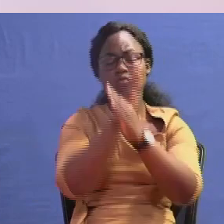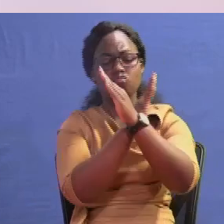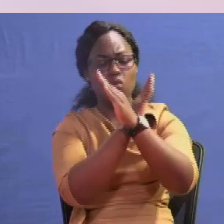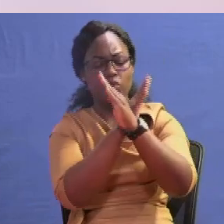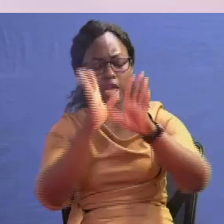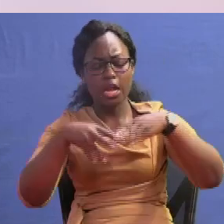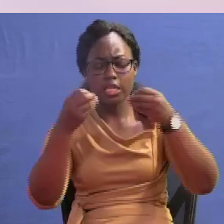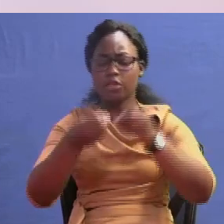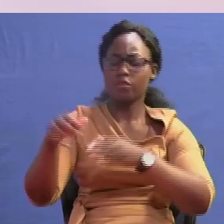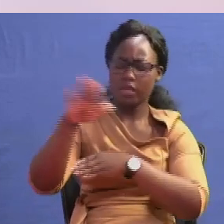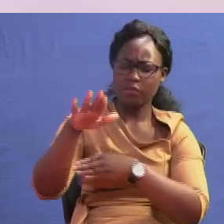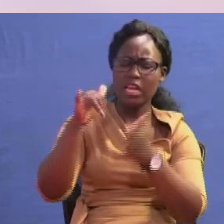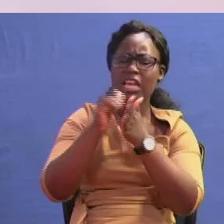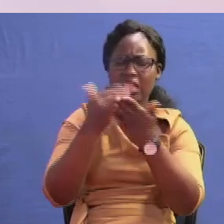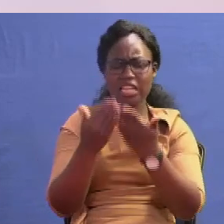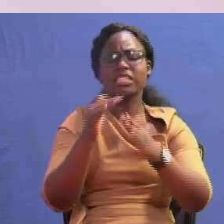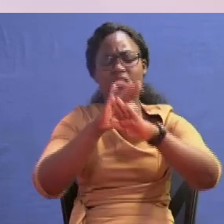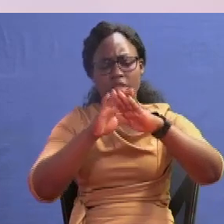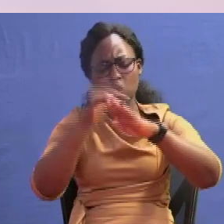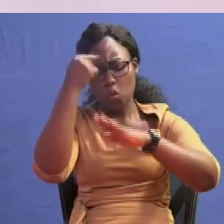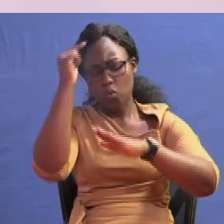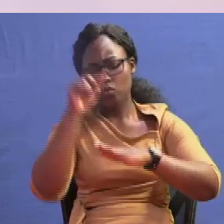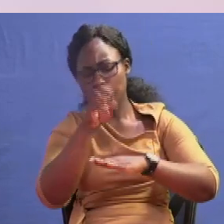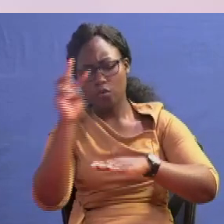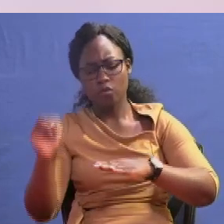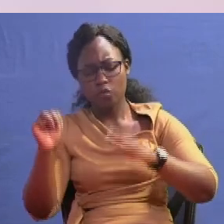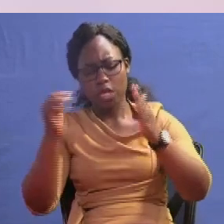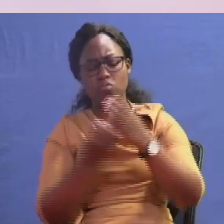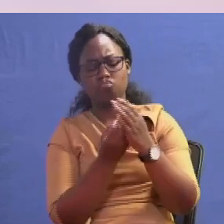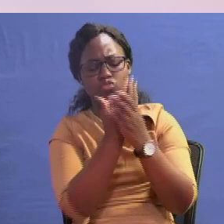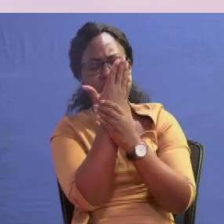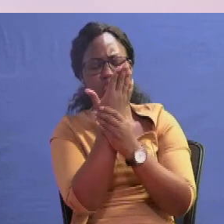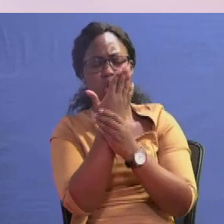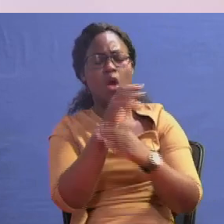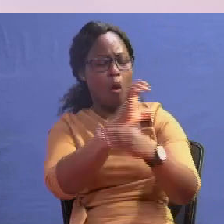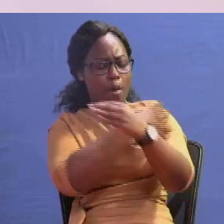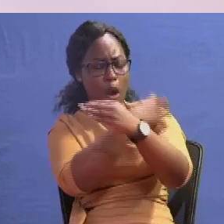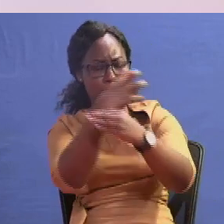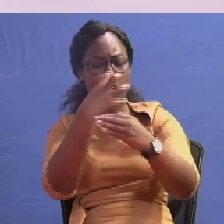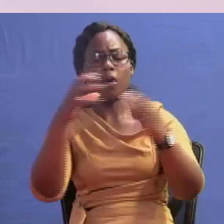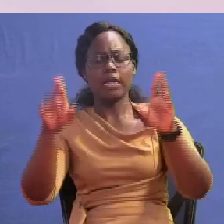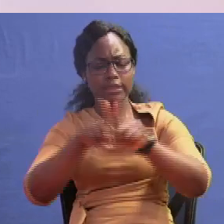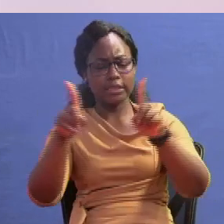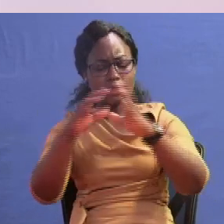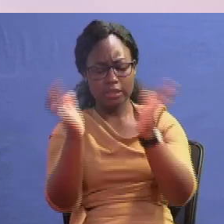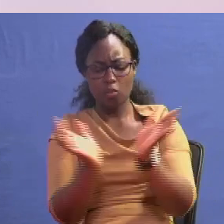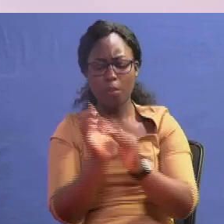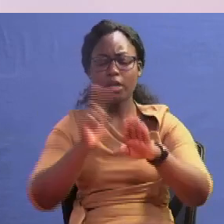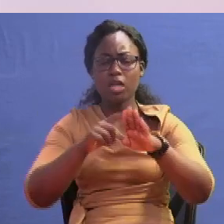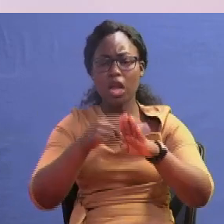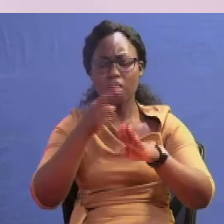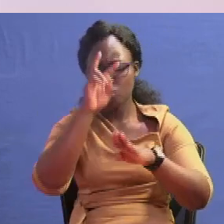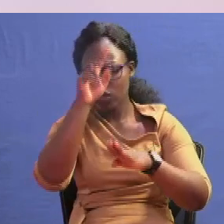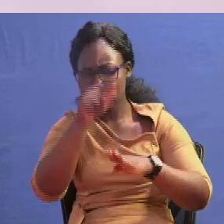an environment that is very conducive for them to thrive and to grow. We empower them as a community. Wakiona watu wazima